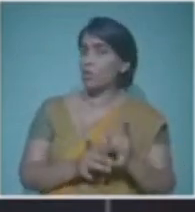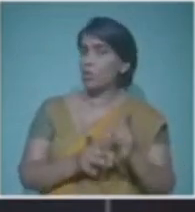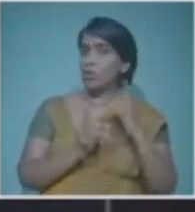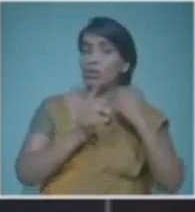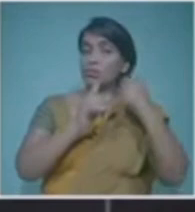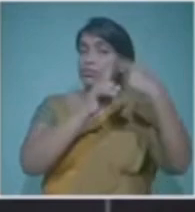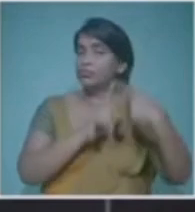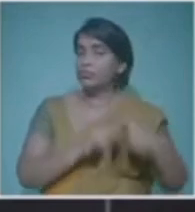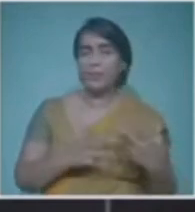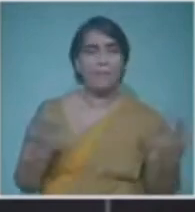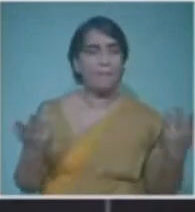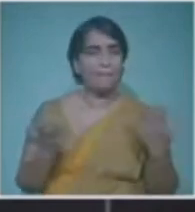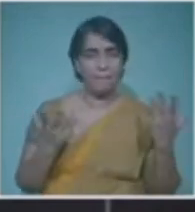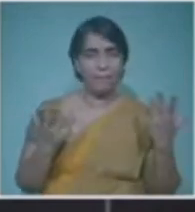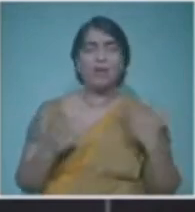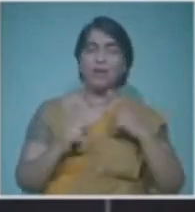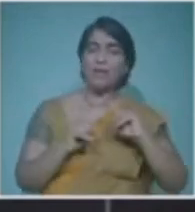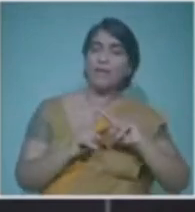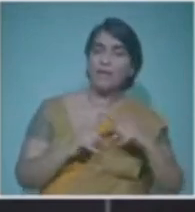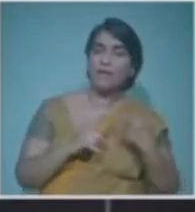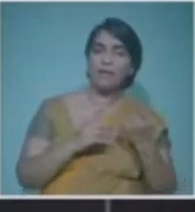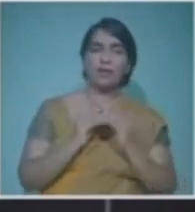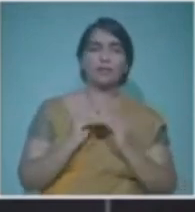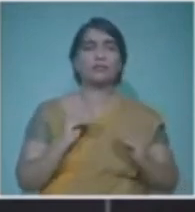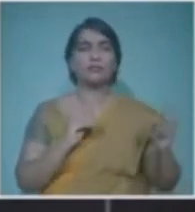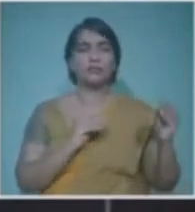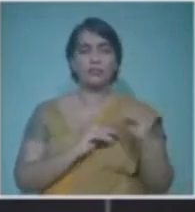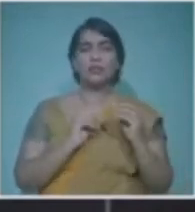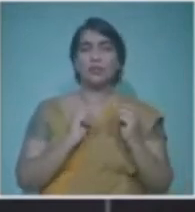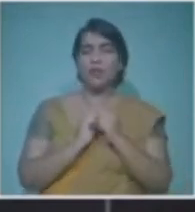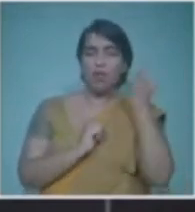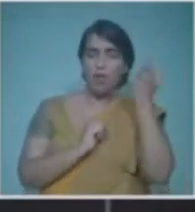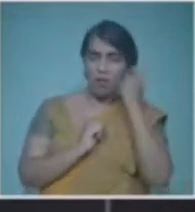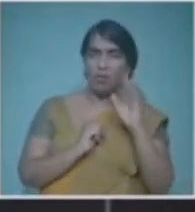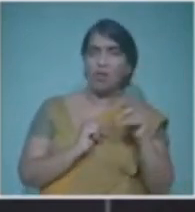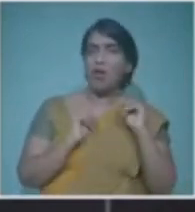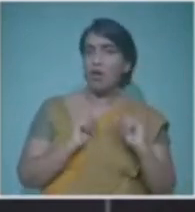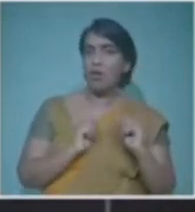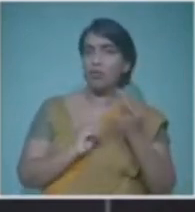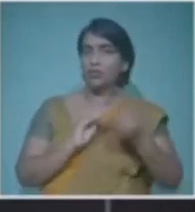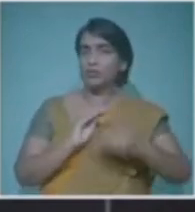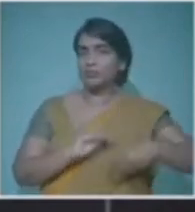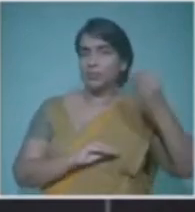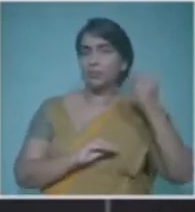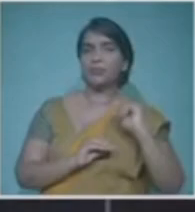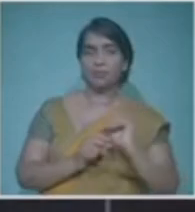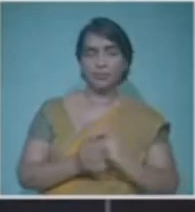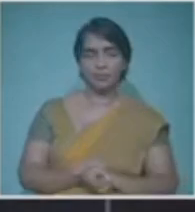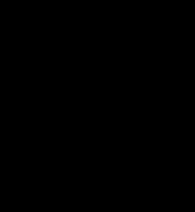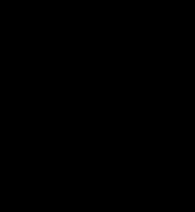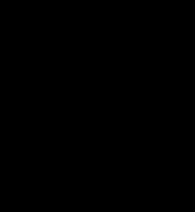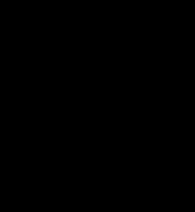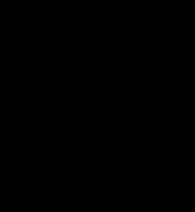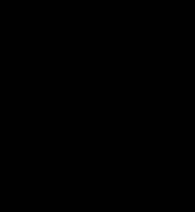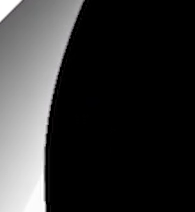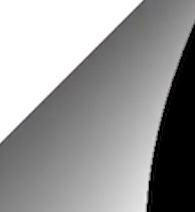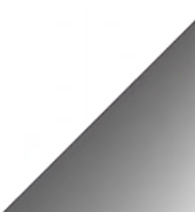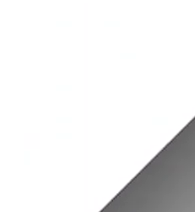ගණන් හදන්න බෑ. හැබැයි අපි වෙනත් උපකල්ප වෙනත් විකල්පයන් සොයනවා කොහොමද මේ මුදල වැඩි කරන්න කියලා. බොහොම ස්තුතියි.